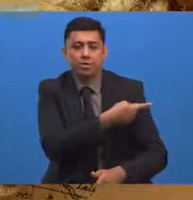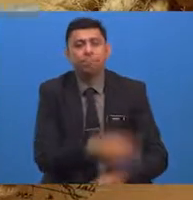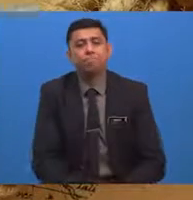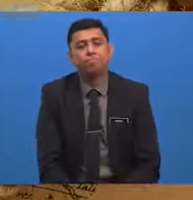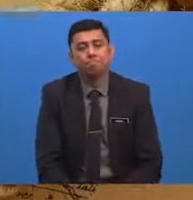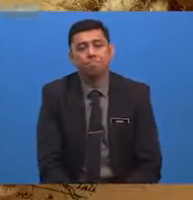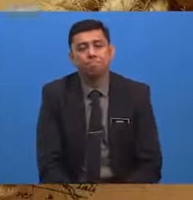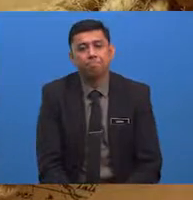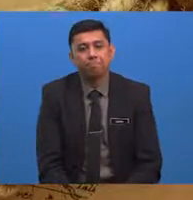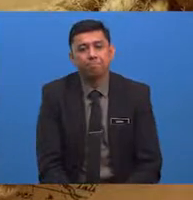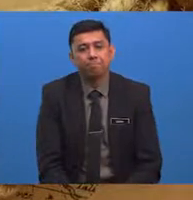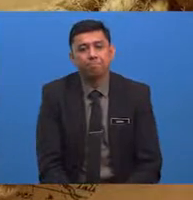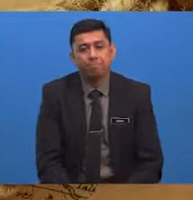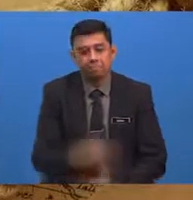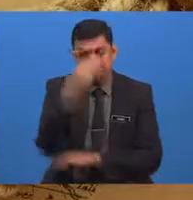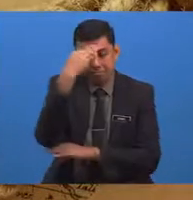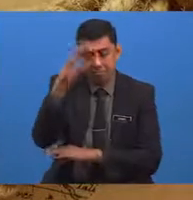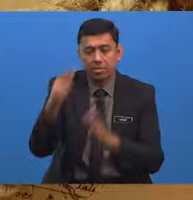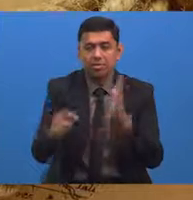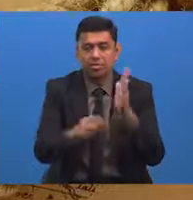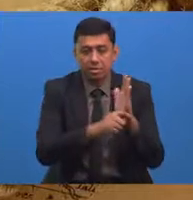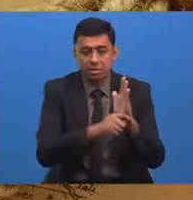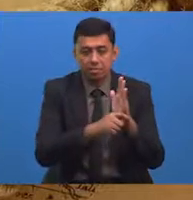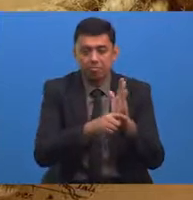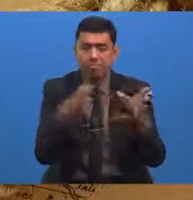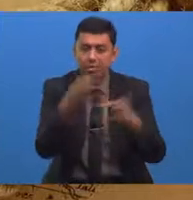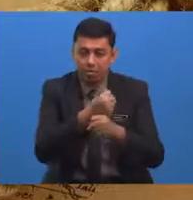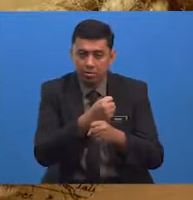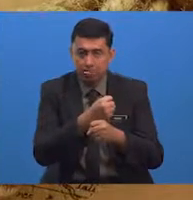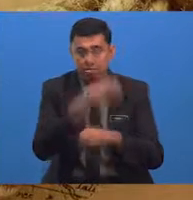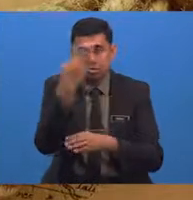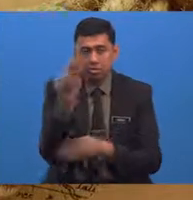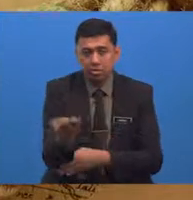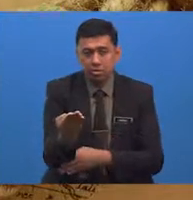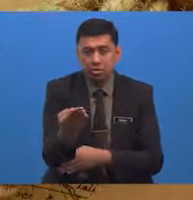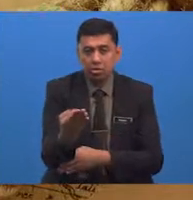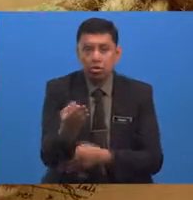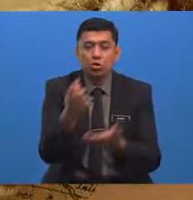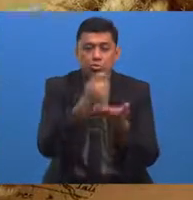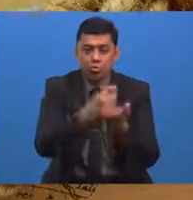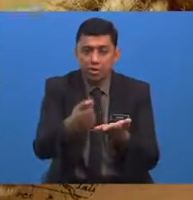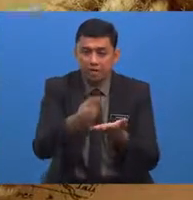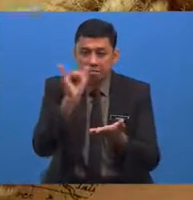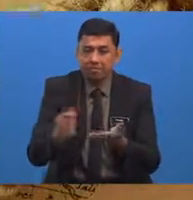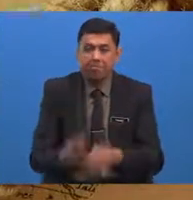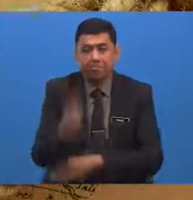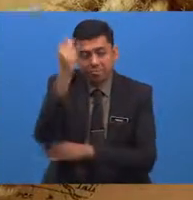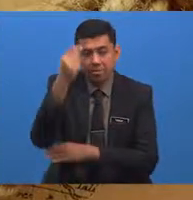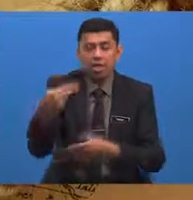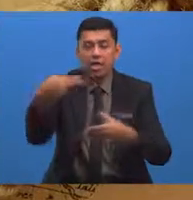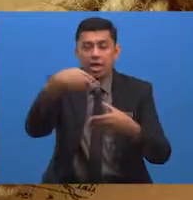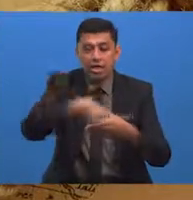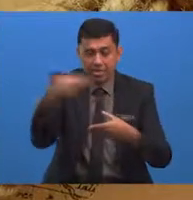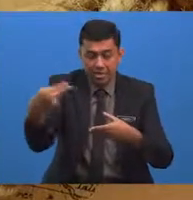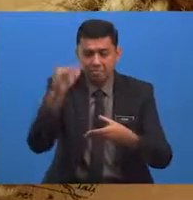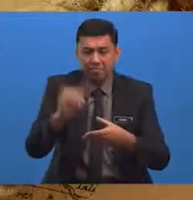pembesar. Bagi menambahkan pendapatan, beliau mengenakan cukai yang tinggi terhadap hasil yang